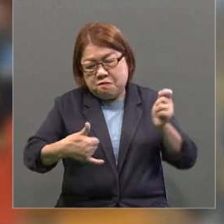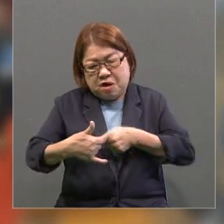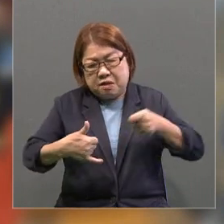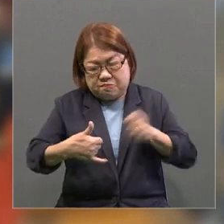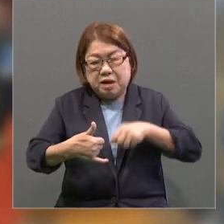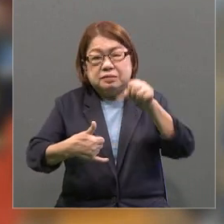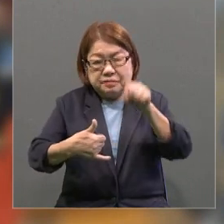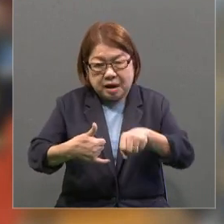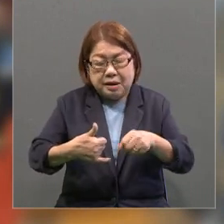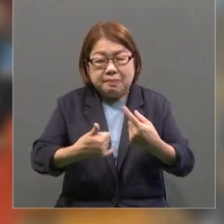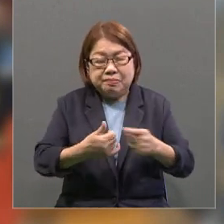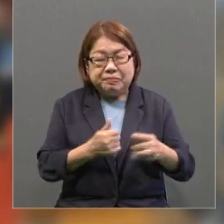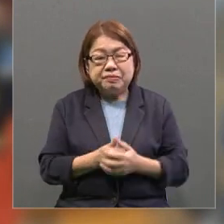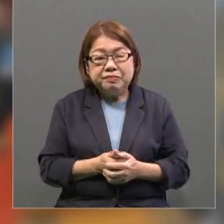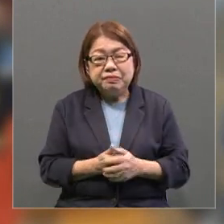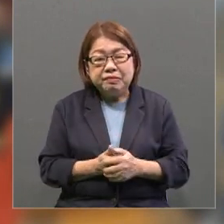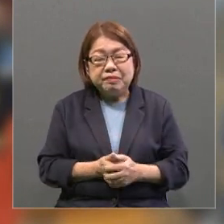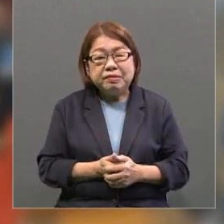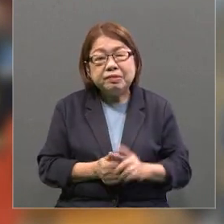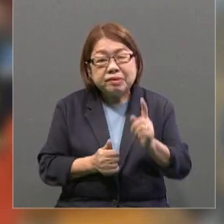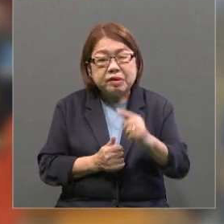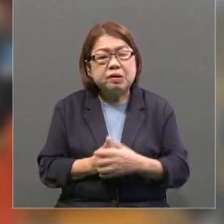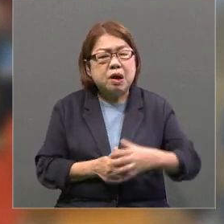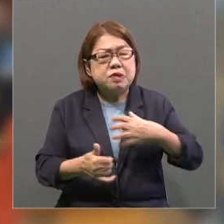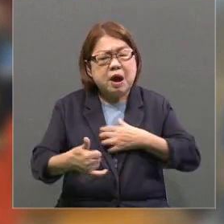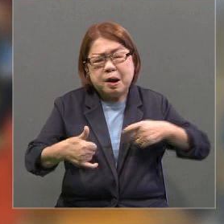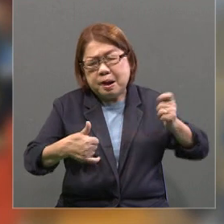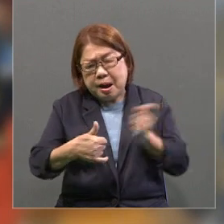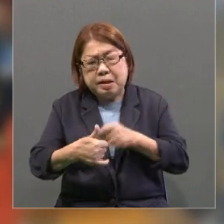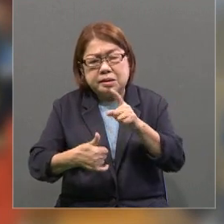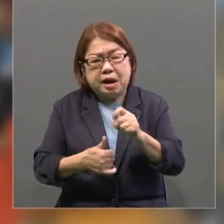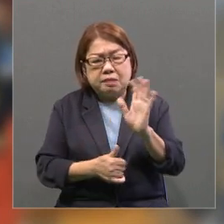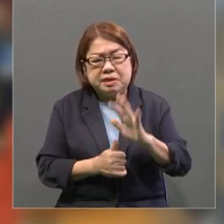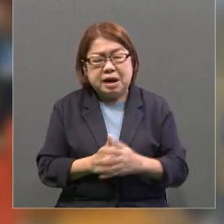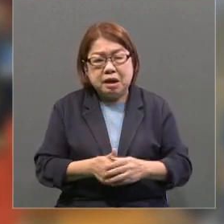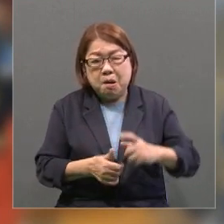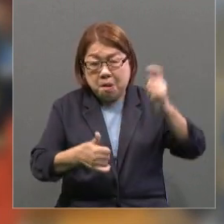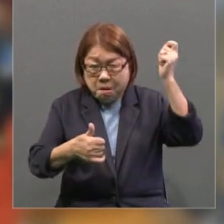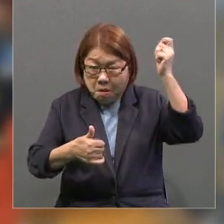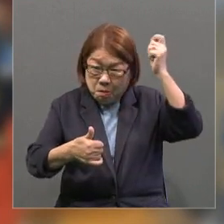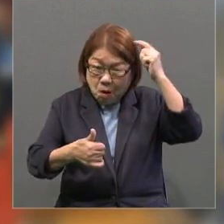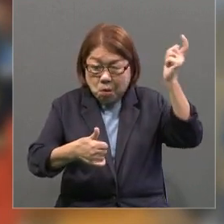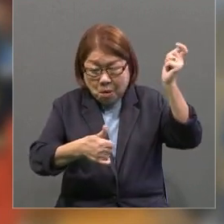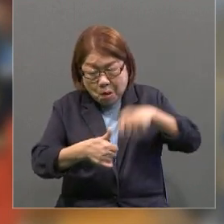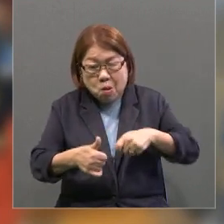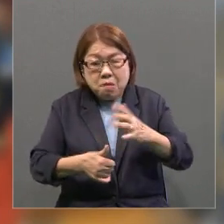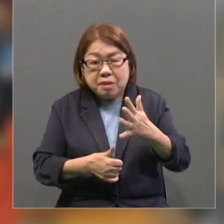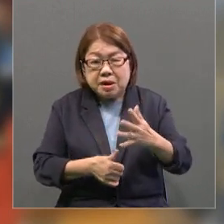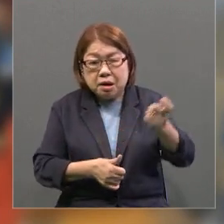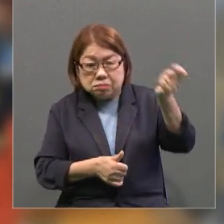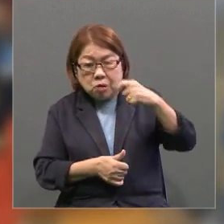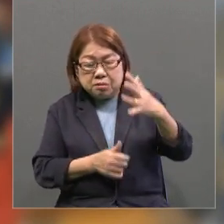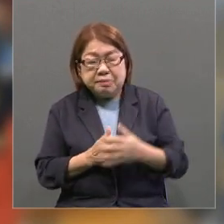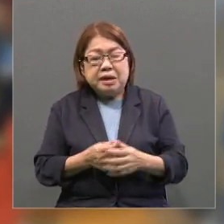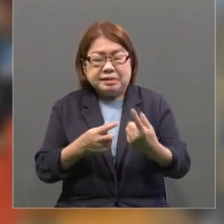ผู้เสียชีวิตจริงแต่ไม่ได้มีพฤติการณ์ที่บ่งชี้ว่าเป็นการเจตนาฆ่าไม่ได้มีการทุบไปที่ศีรษะก็เลยเป็นข้อหา